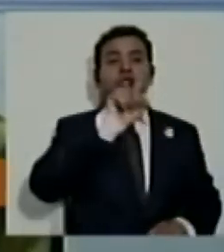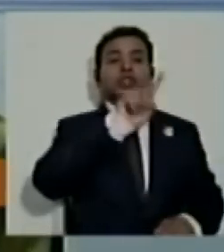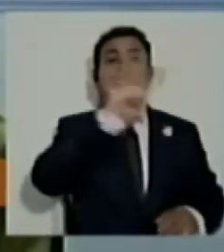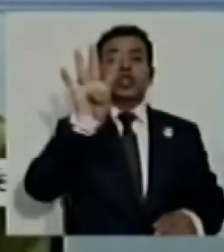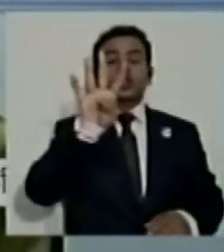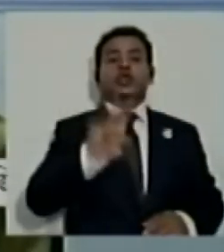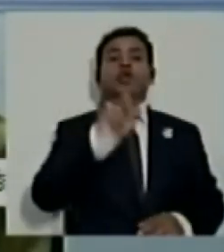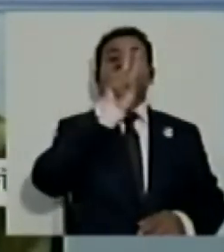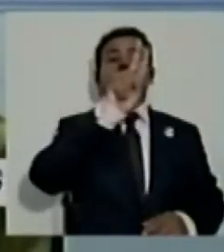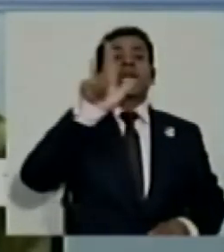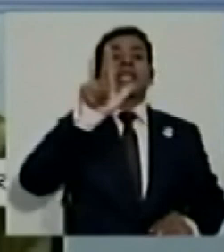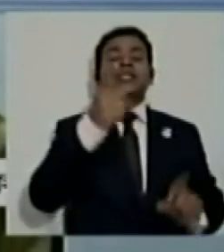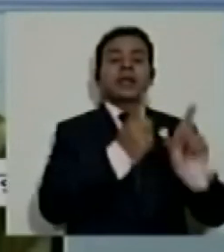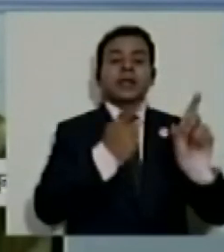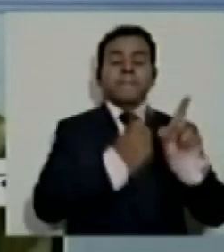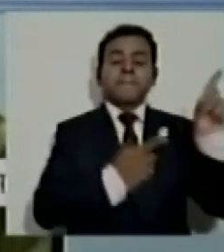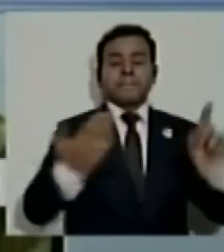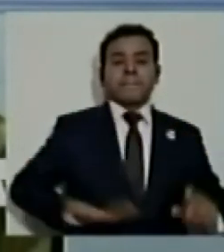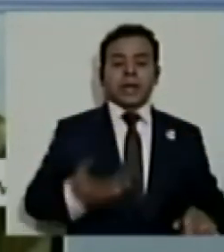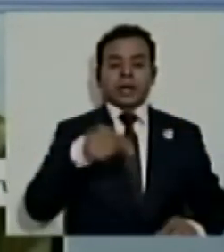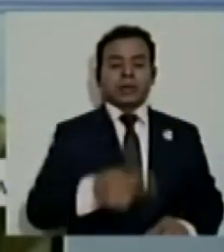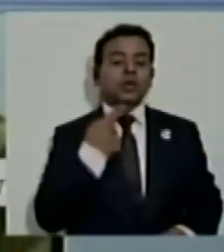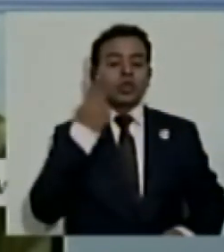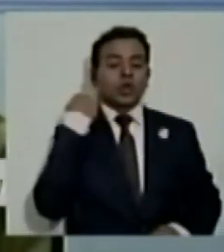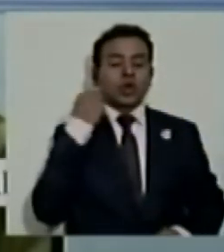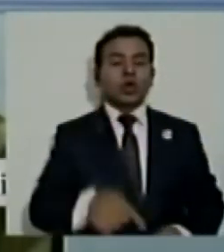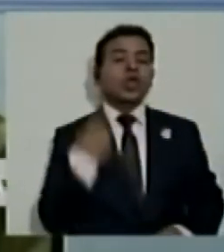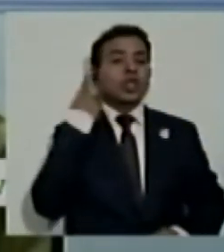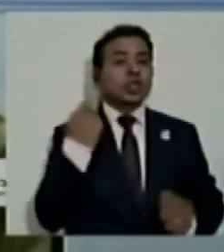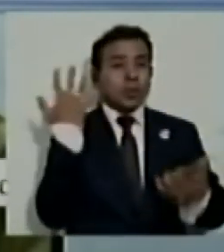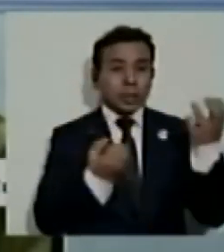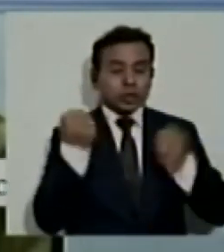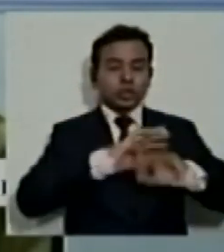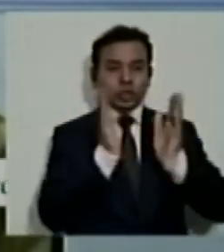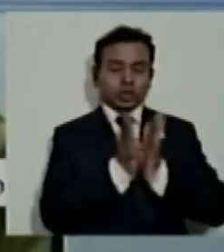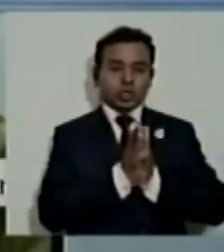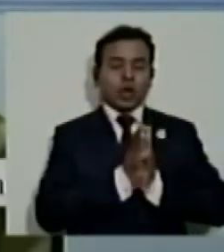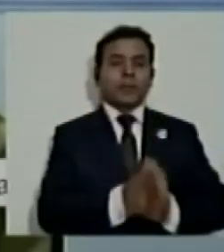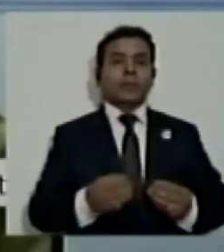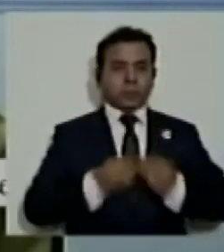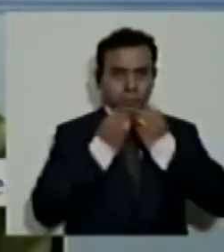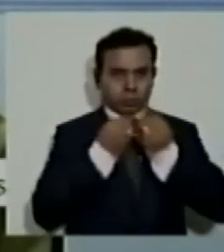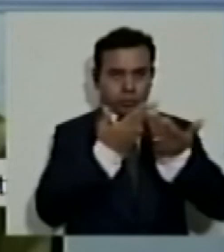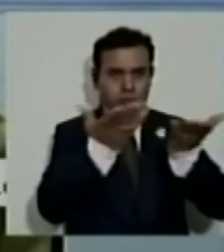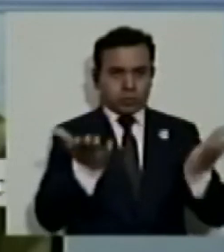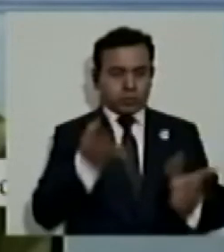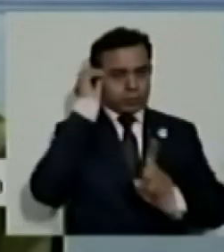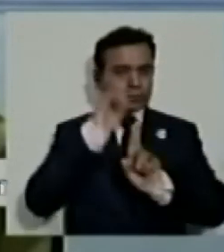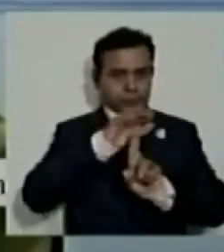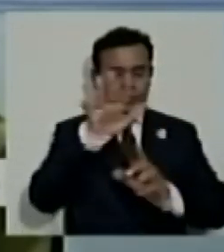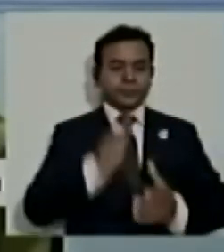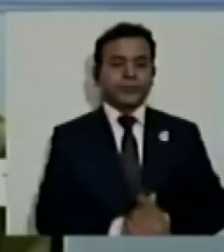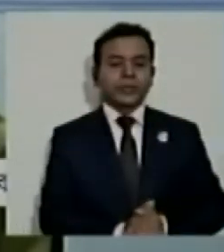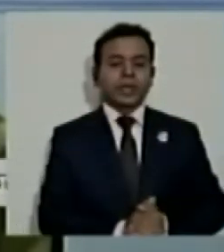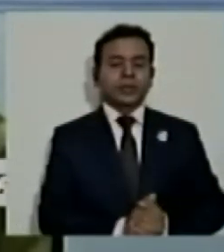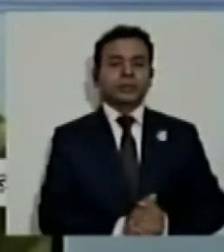পর্যন্ত যা তথ্য আছে আপনাদের সাথে সেগুলো শেয়ার করব বা আপনাদেরকে জানাব। আমি আমার সাথে যুক্ত আছেন